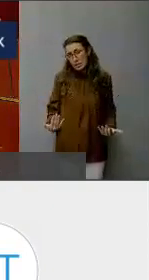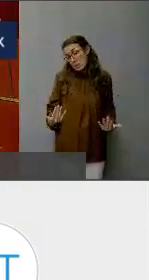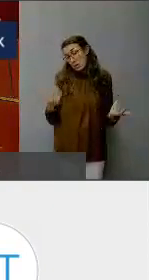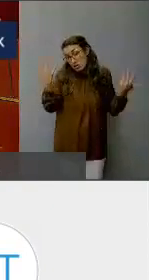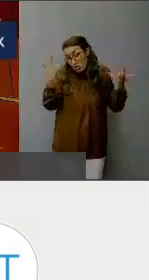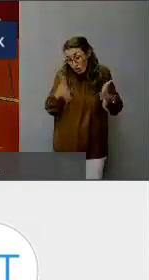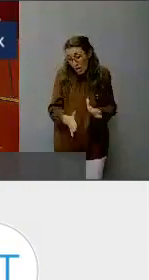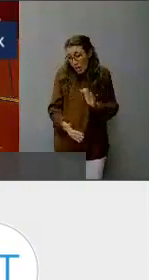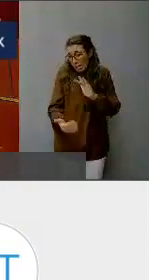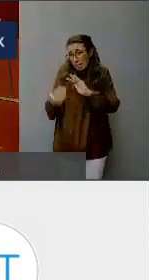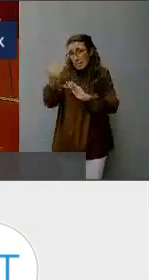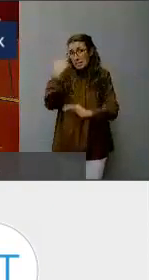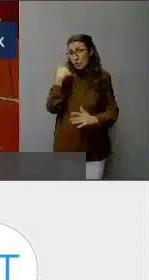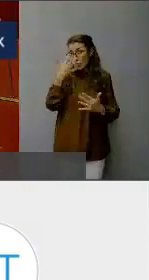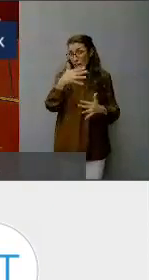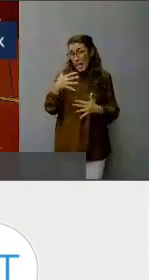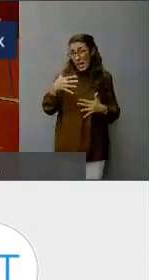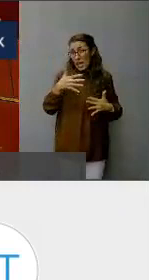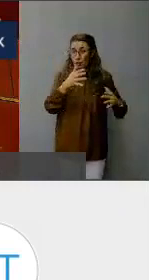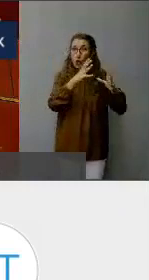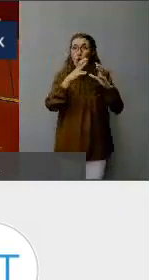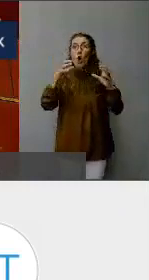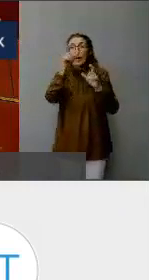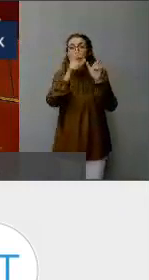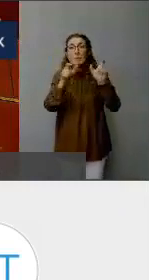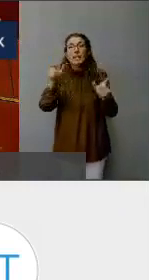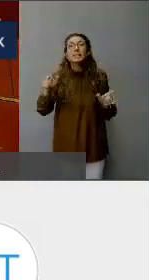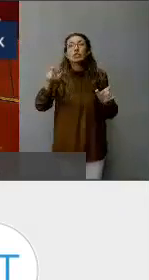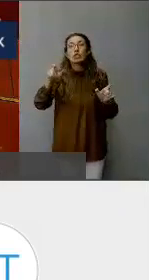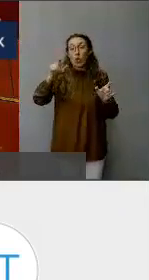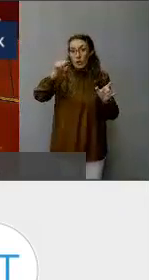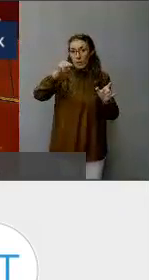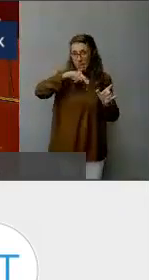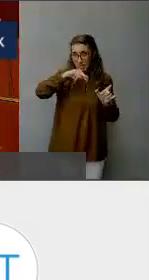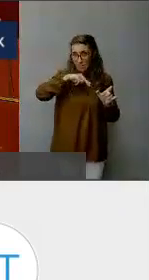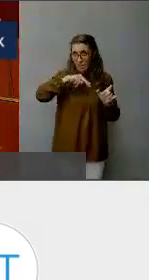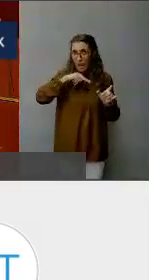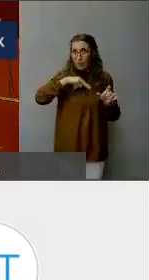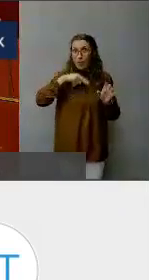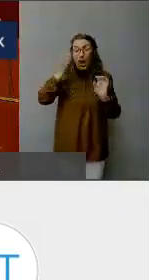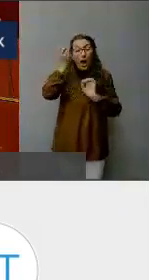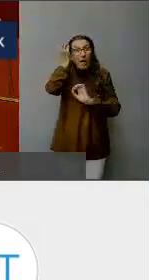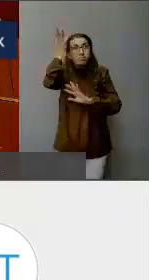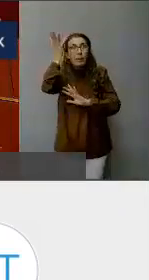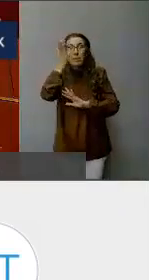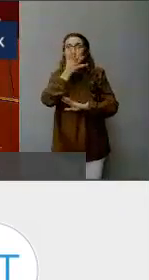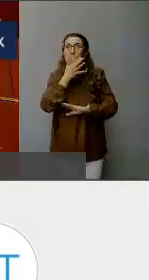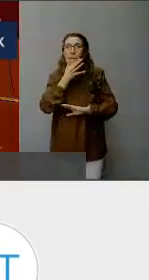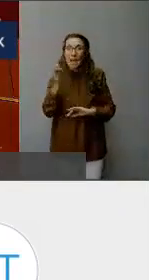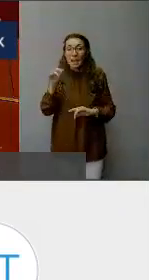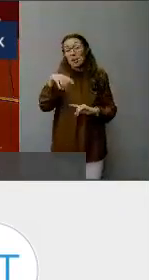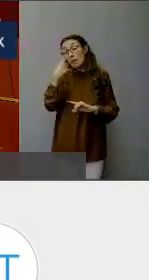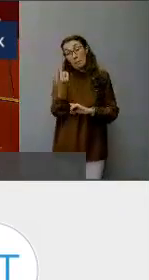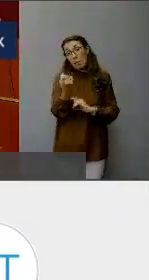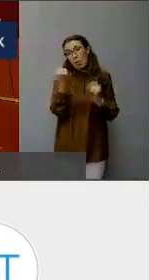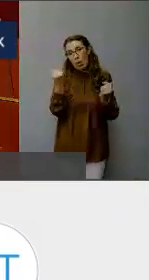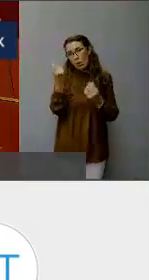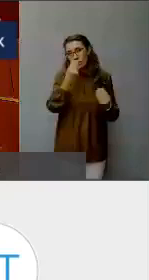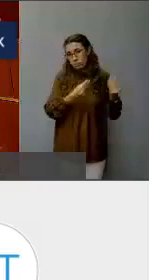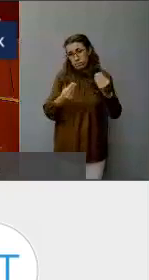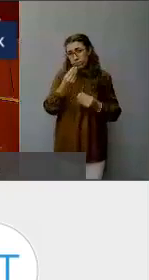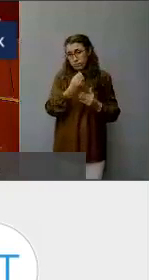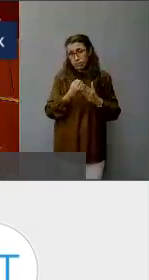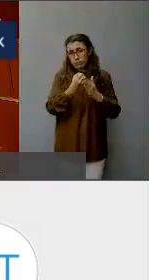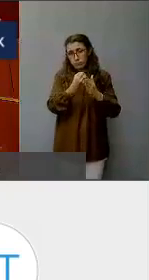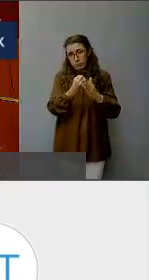che molto spesso ci sono imprenditori privati e magari aprono grandi belle iniziative in città che diventerà film finanziatore della fondazione change